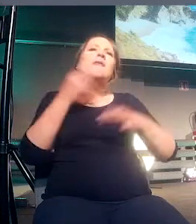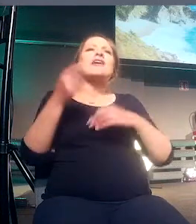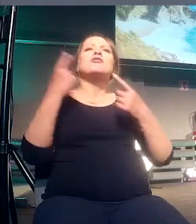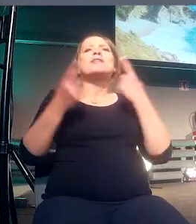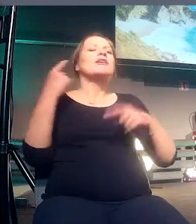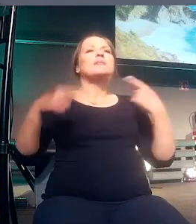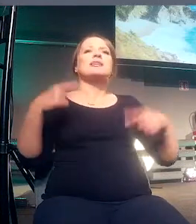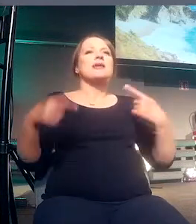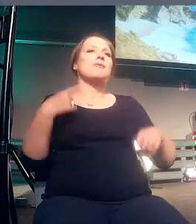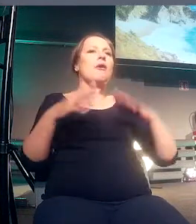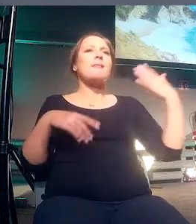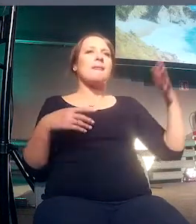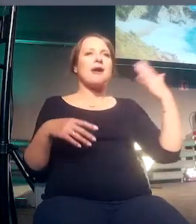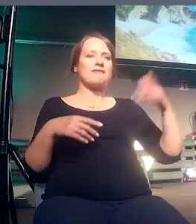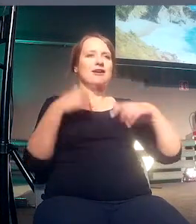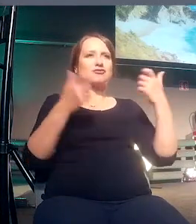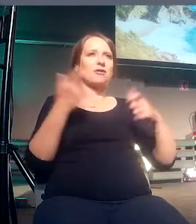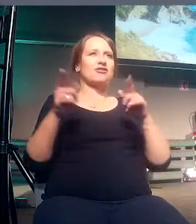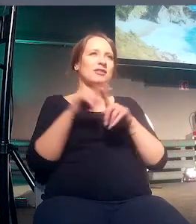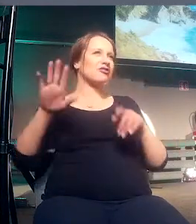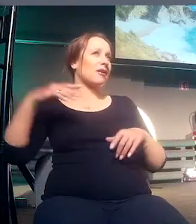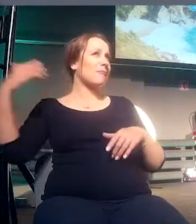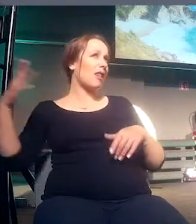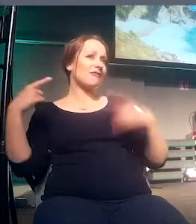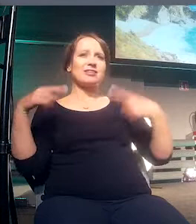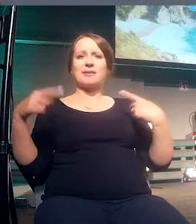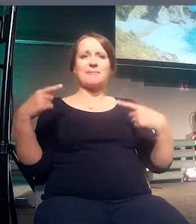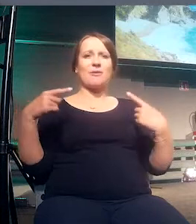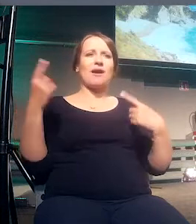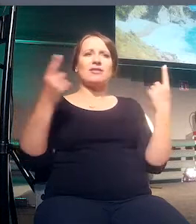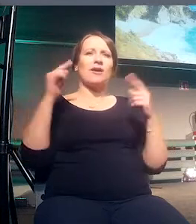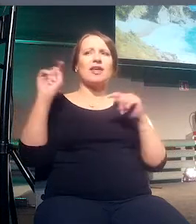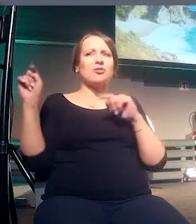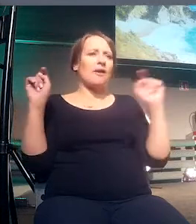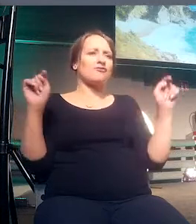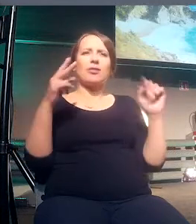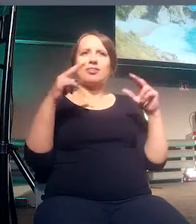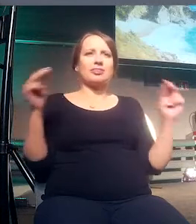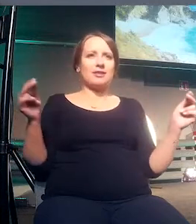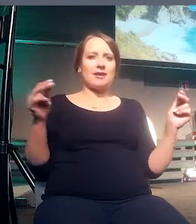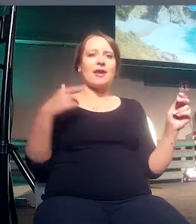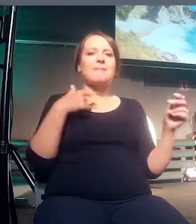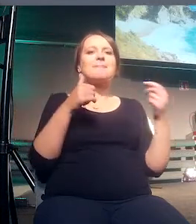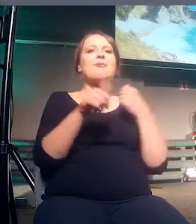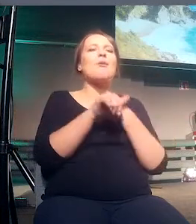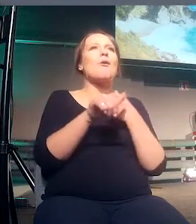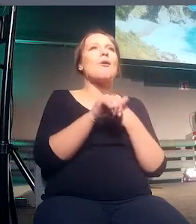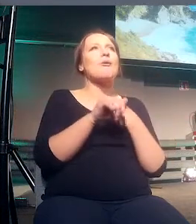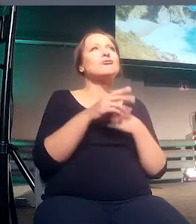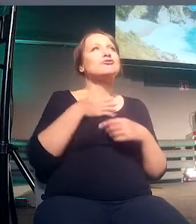jak nie utknąć w sytuacji po lewej, dlatego że bardzo interesujące i przyjemne